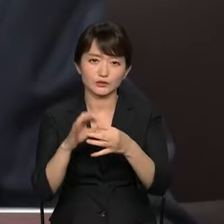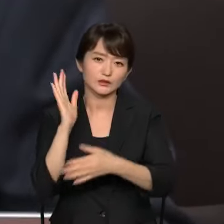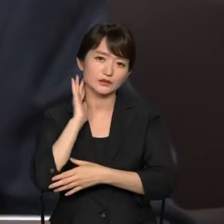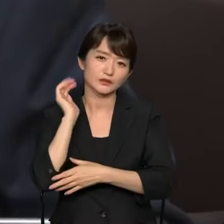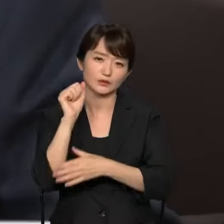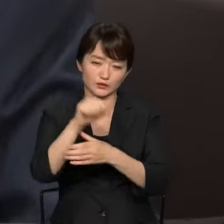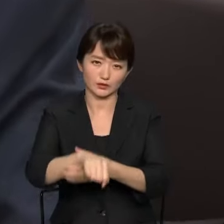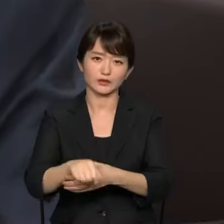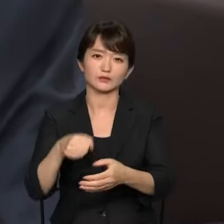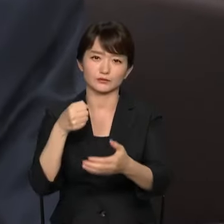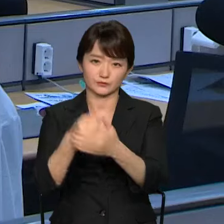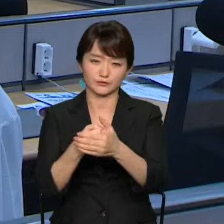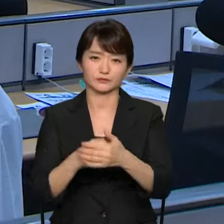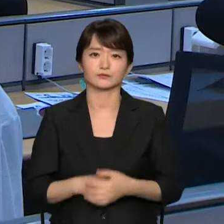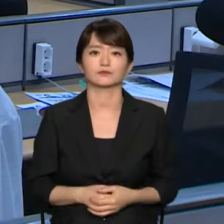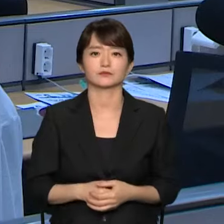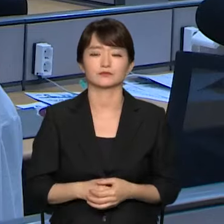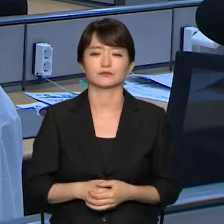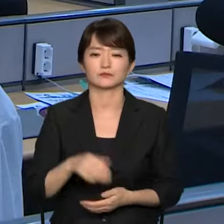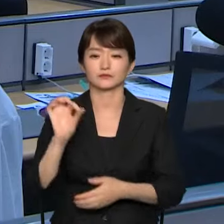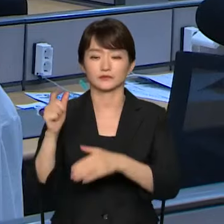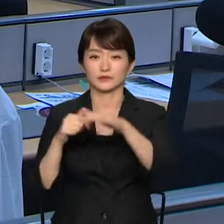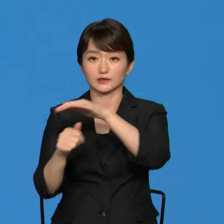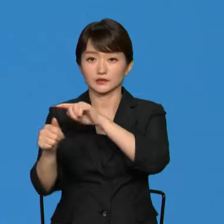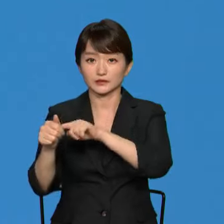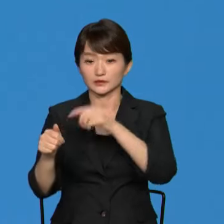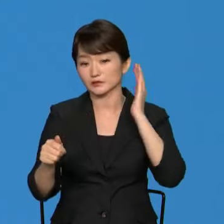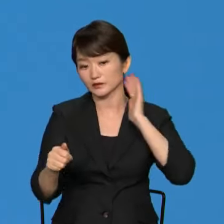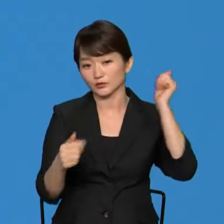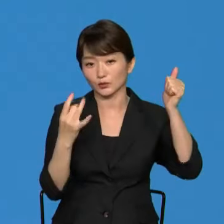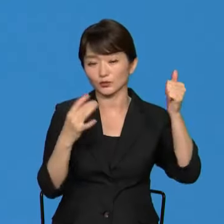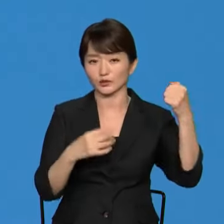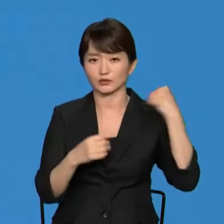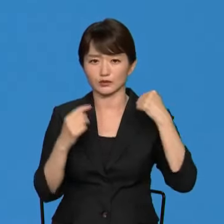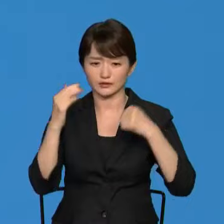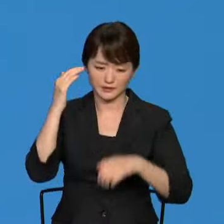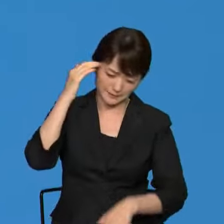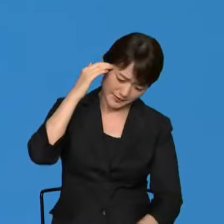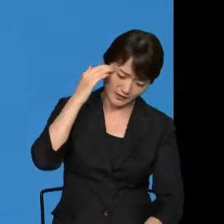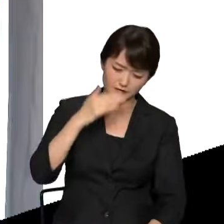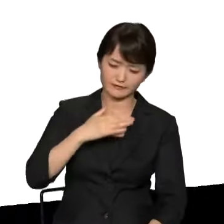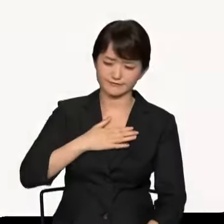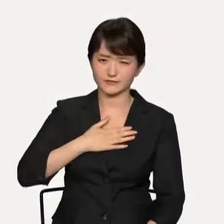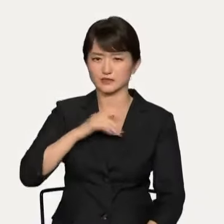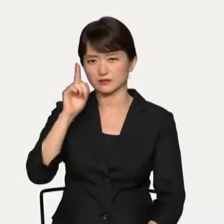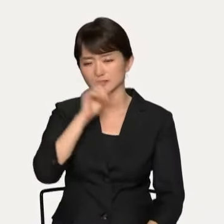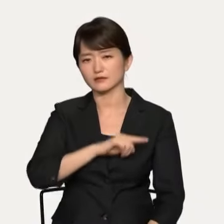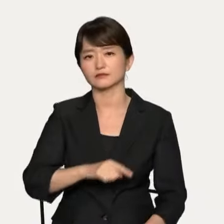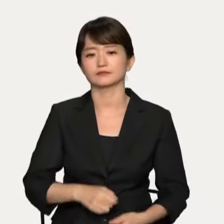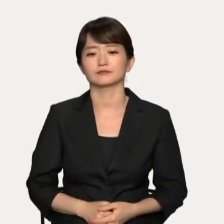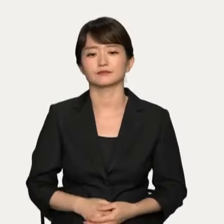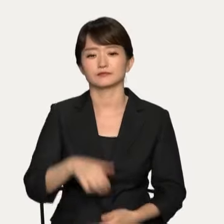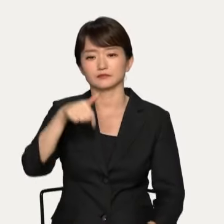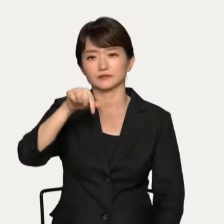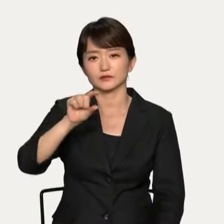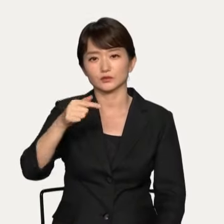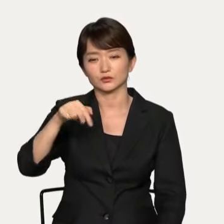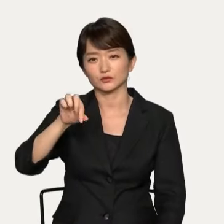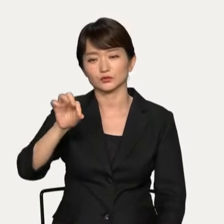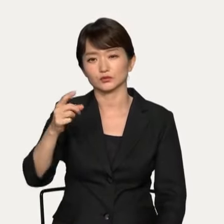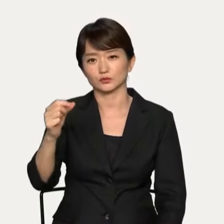윤도 한 대표가 대통령의 고유권한을 침해한 것이라며 불쾌감을 드러냈습니다 권성동 의원은